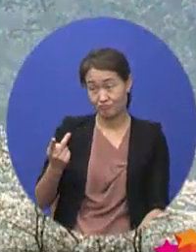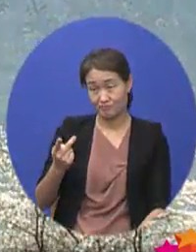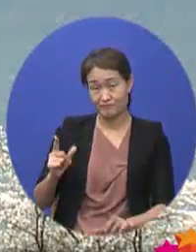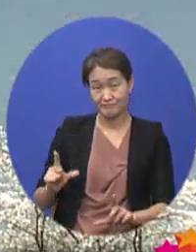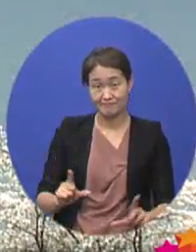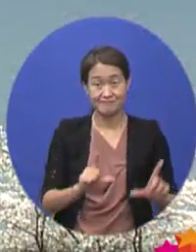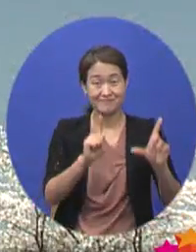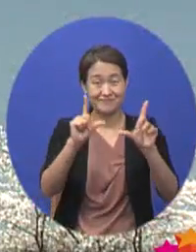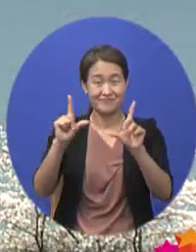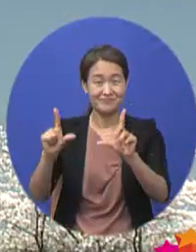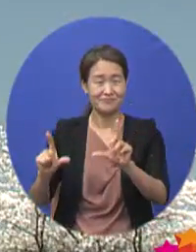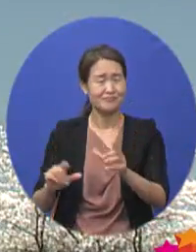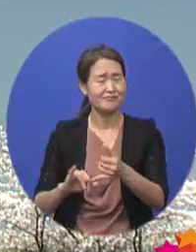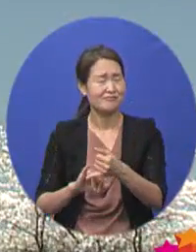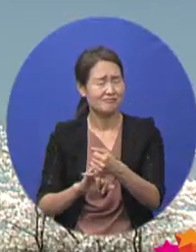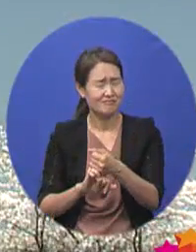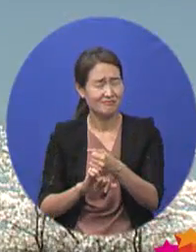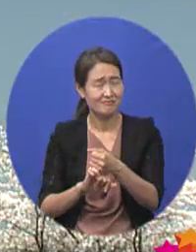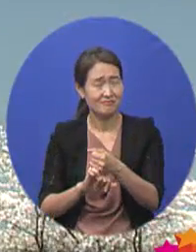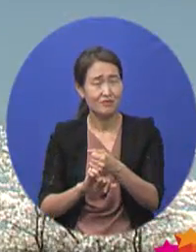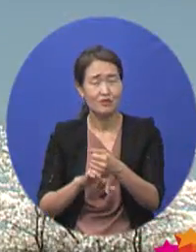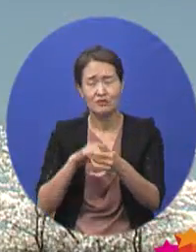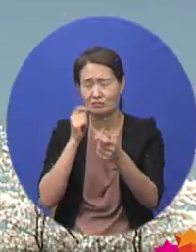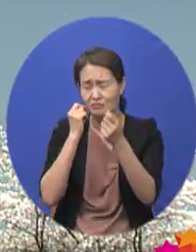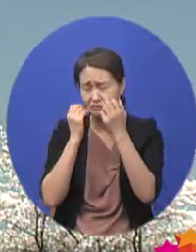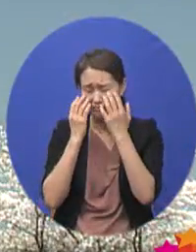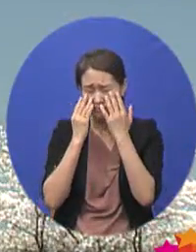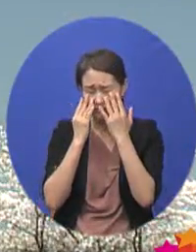예쁘게 우리 살기로 해요.